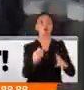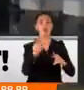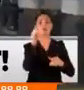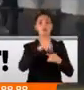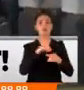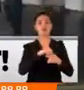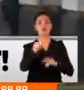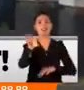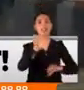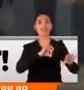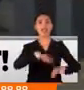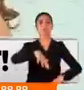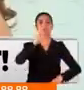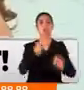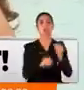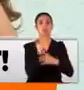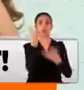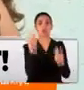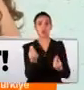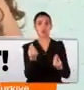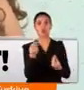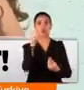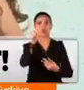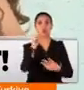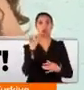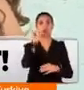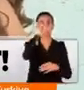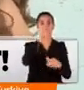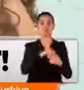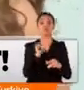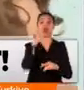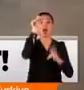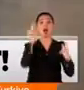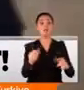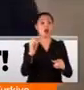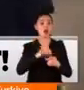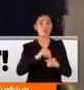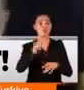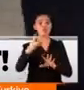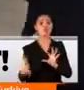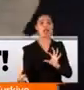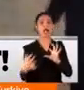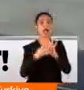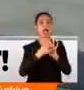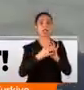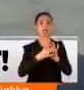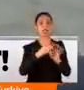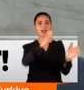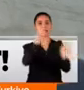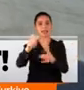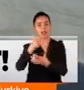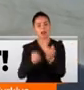gibi mobil test merkezleri kurulacak. Acil olan uçuşlar için de havalimanında zaten bununla alakalı kornerler